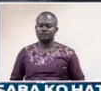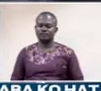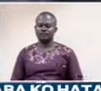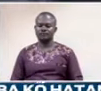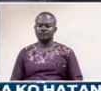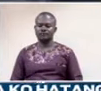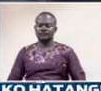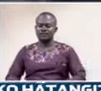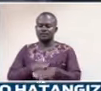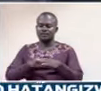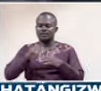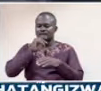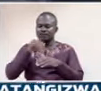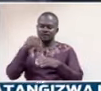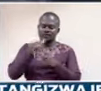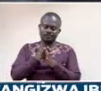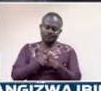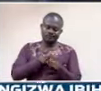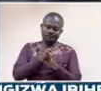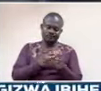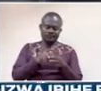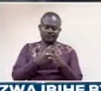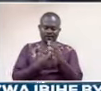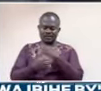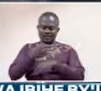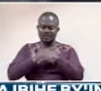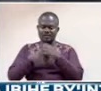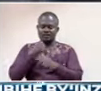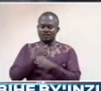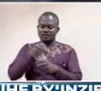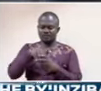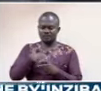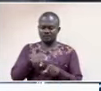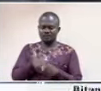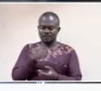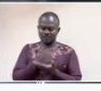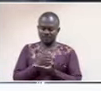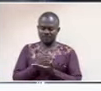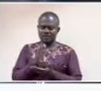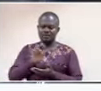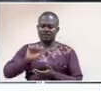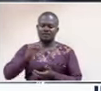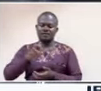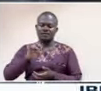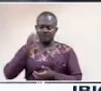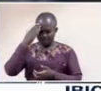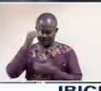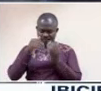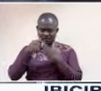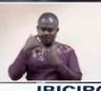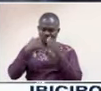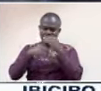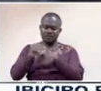bagiye bagenda gahoro mu gushinga inganda zikora ibyo gupfunyikamo nk'amacupa y'ibirahure, kubera kubona